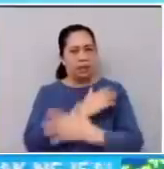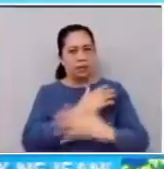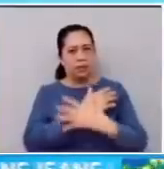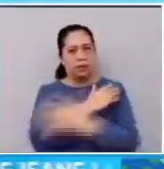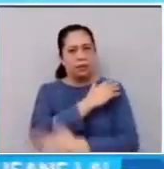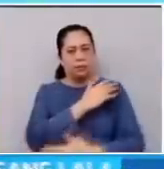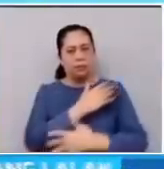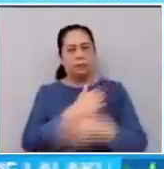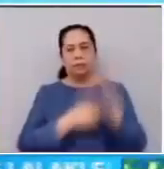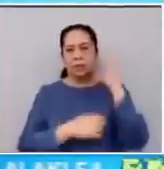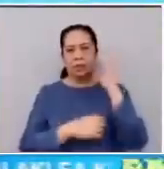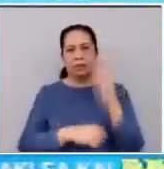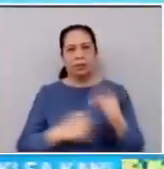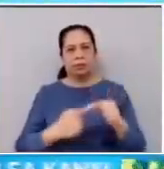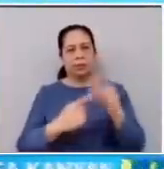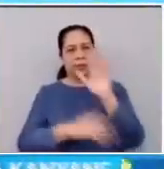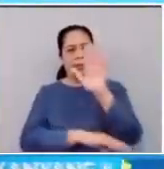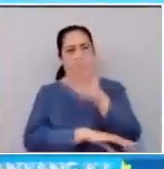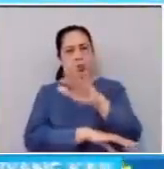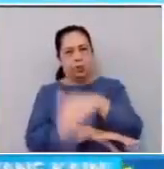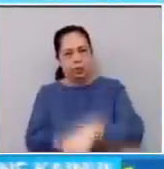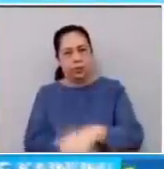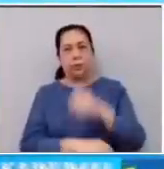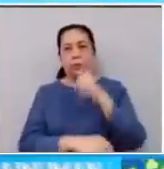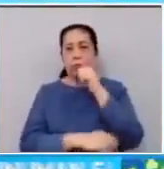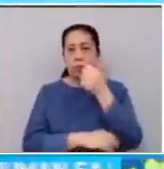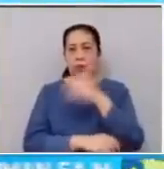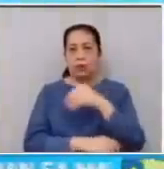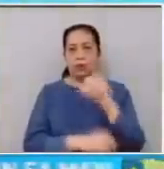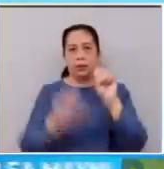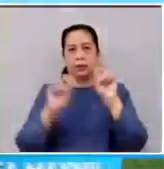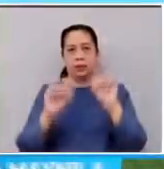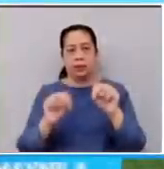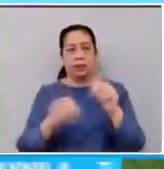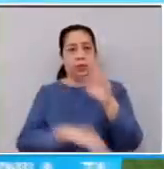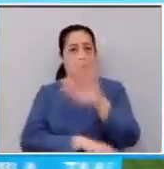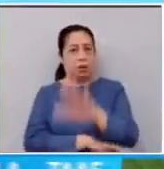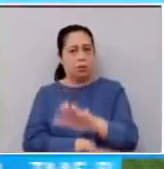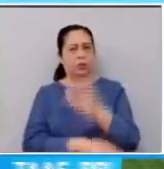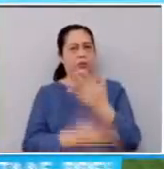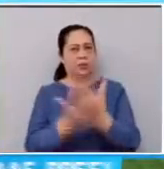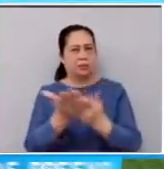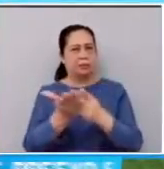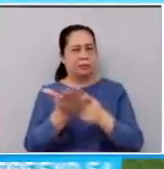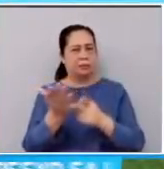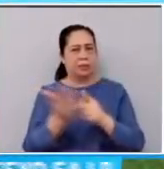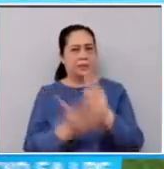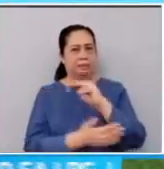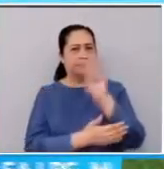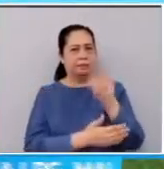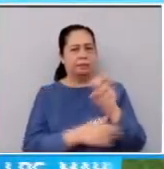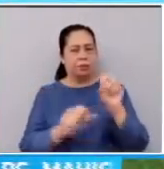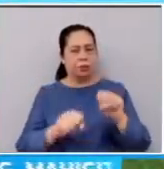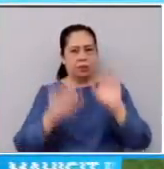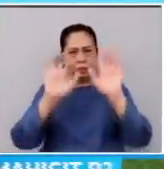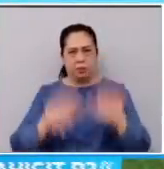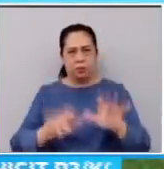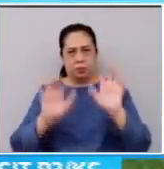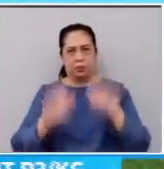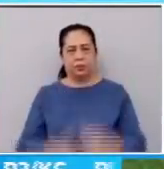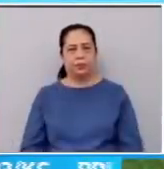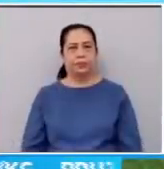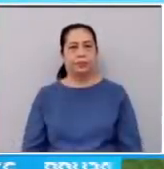gabi, bukas at sa Linggo. Ngayong hapon, posible ang ulan sa ilang bahagi ng Metro Manila. Bababa